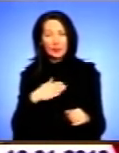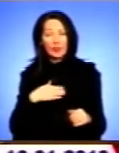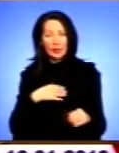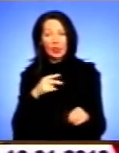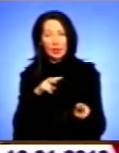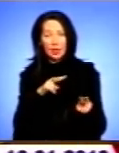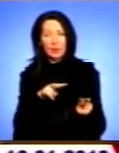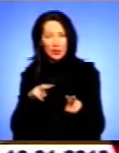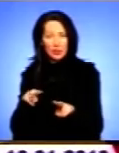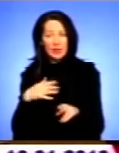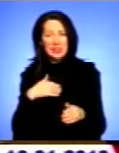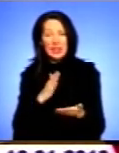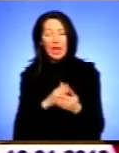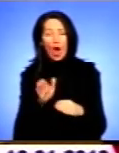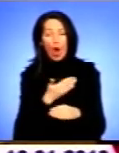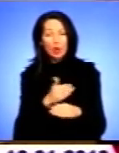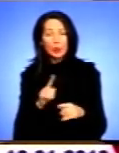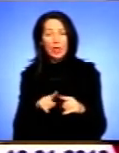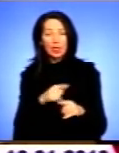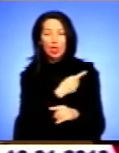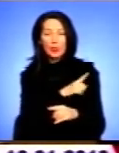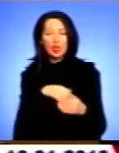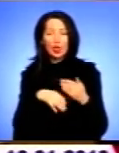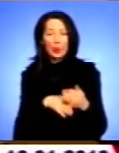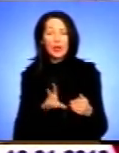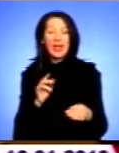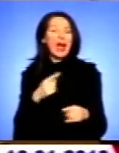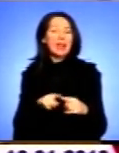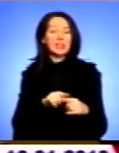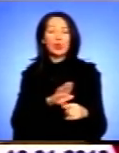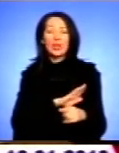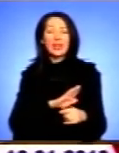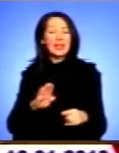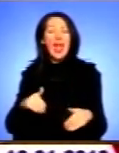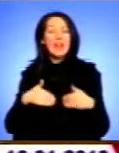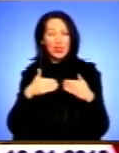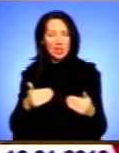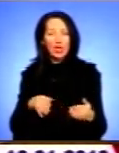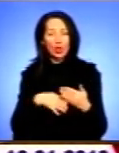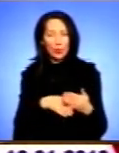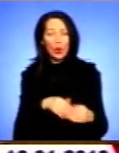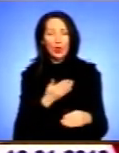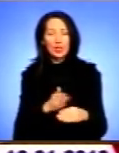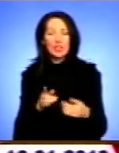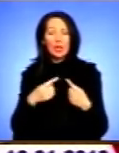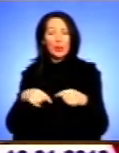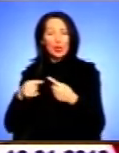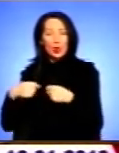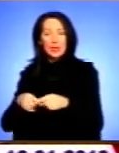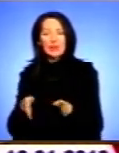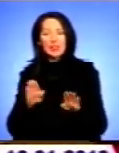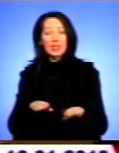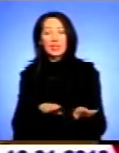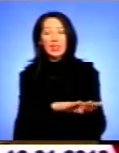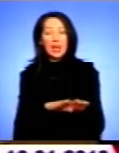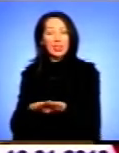нас йде розподіл екстреної медичної допомоги на екстрену і невідкладну допомогу. І частина підрозділів залишиться на рівні